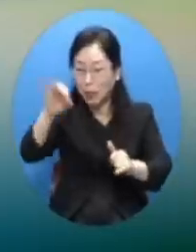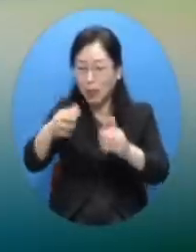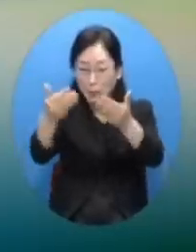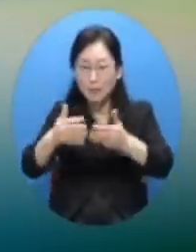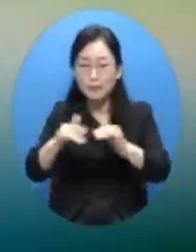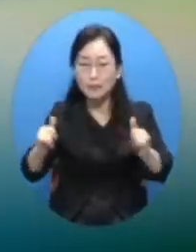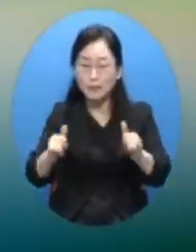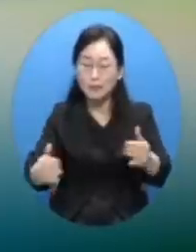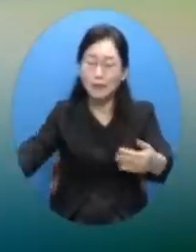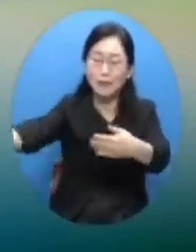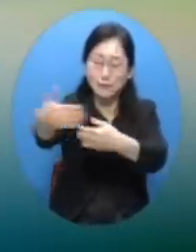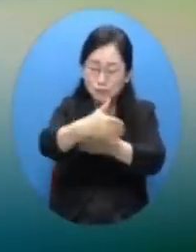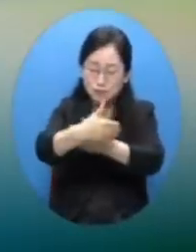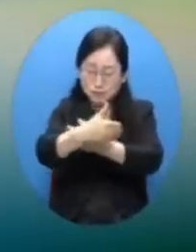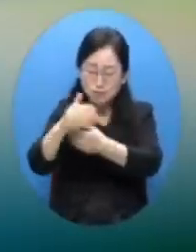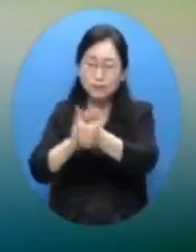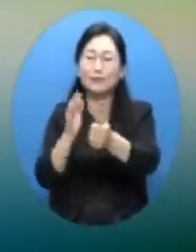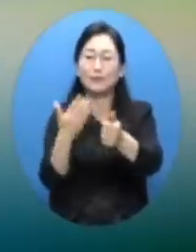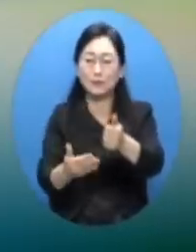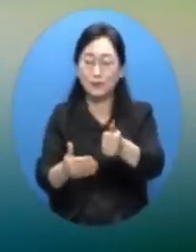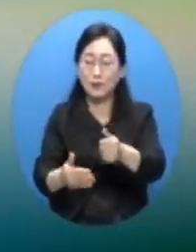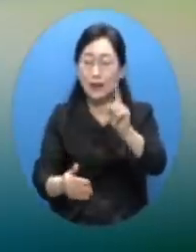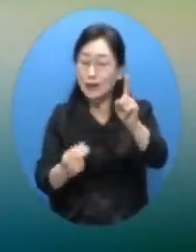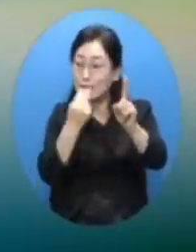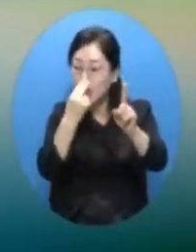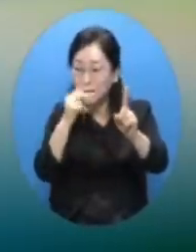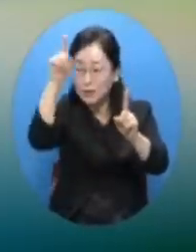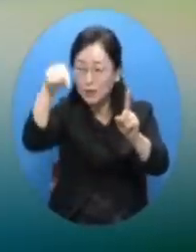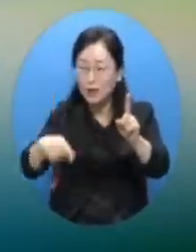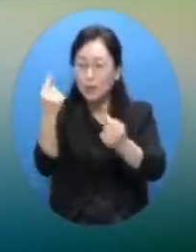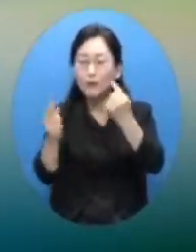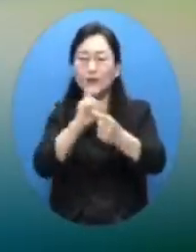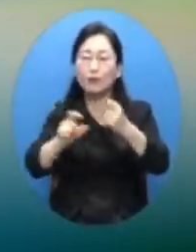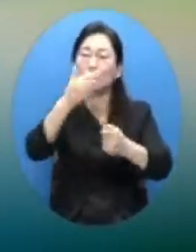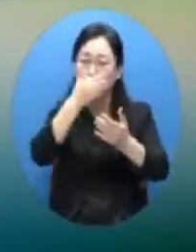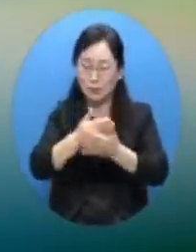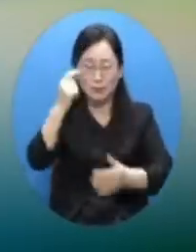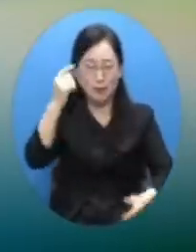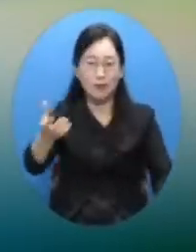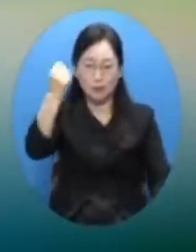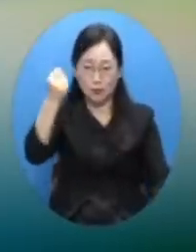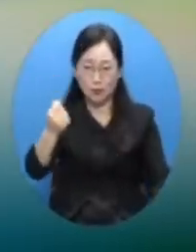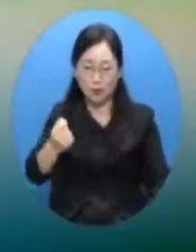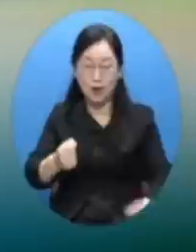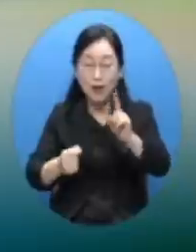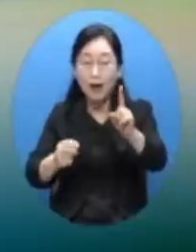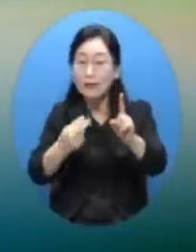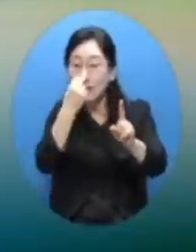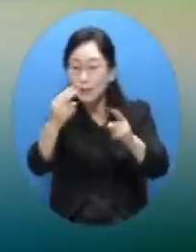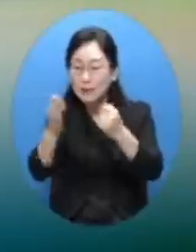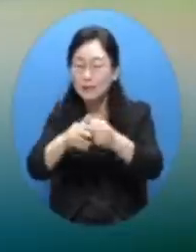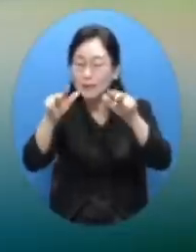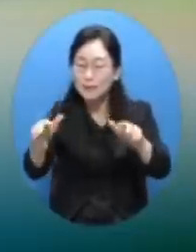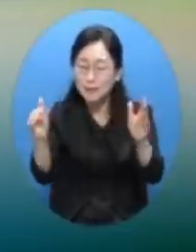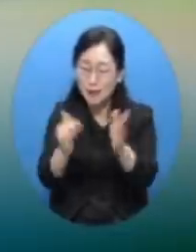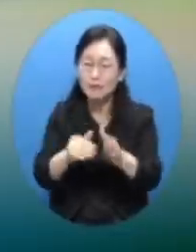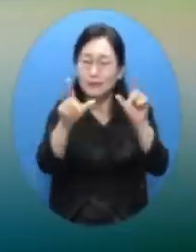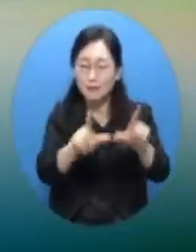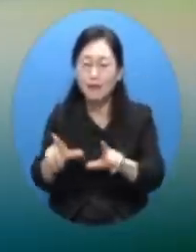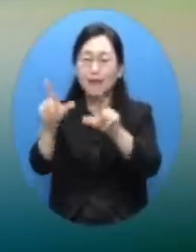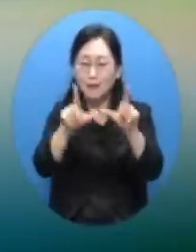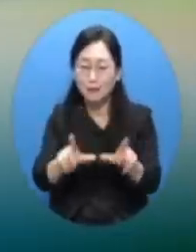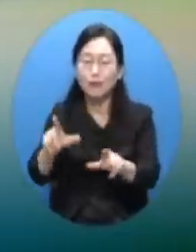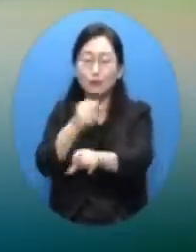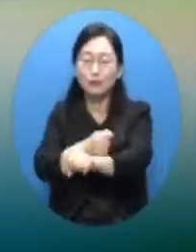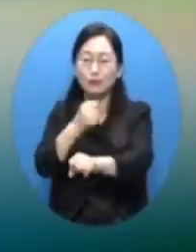끌어 안으셨습니다. 주님은 한 생명을 천하보다 귀하게 보셨습니다. 그 한 생명 때문에 지금까지 제가 이런 삶을 살아왔다고